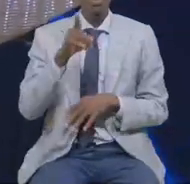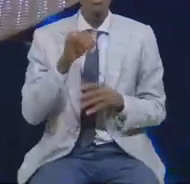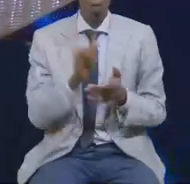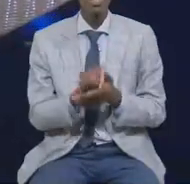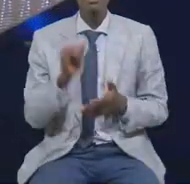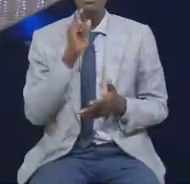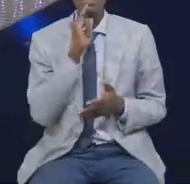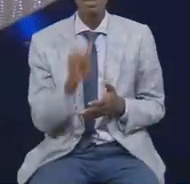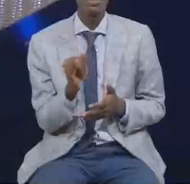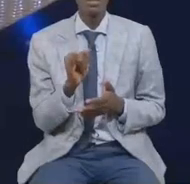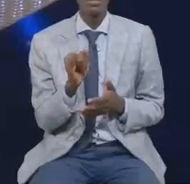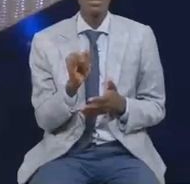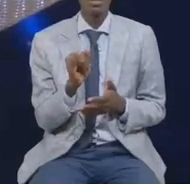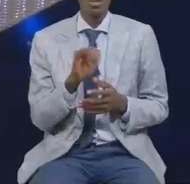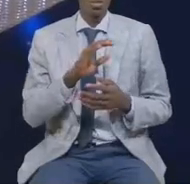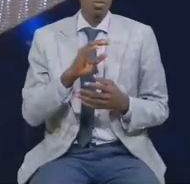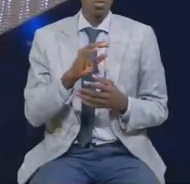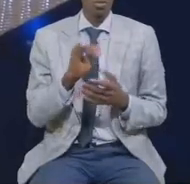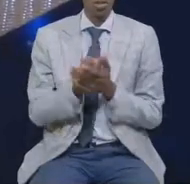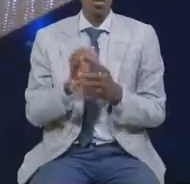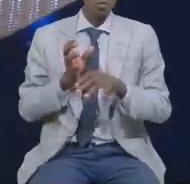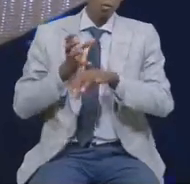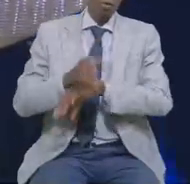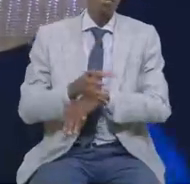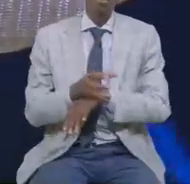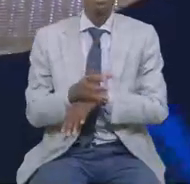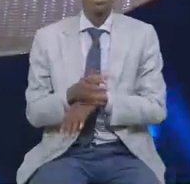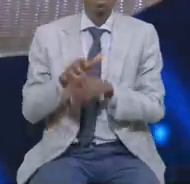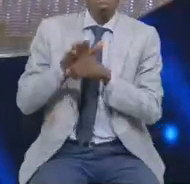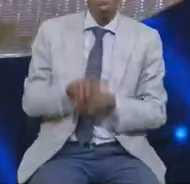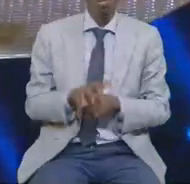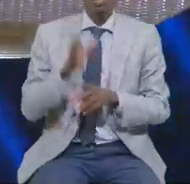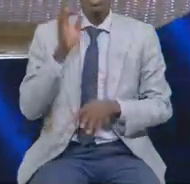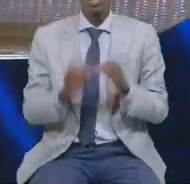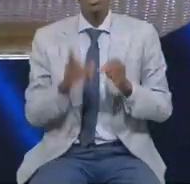ils te font pression, c'est la coercion, ça c'est la force, c'est la contrainte.